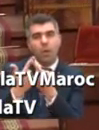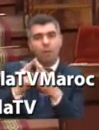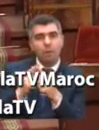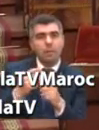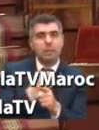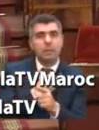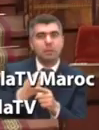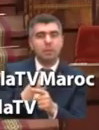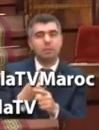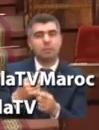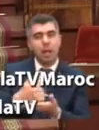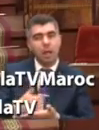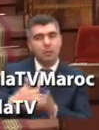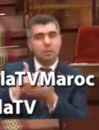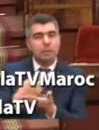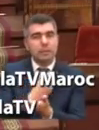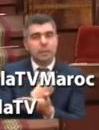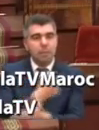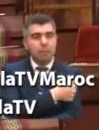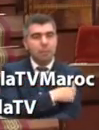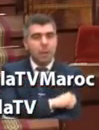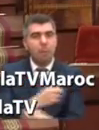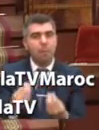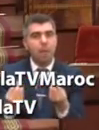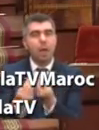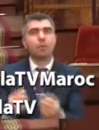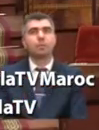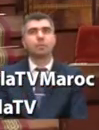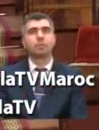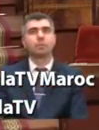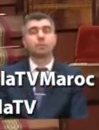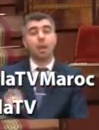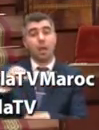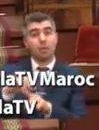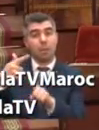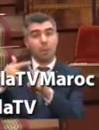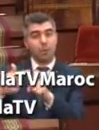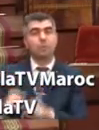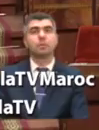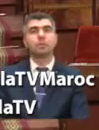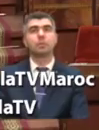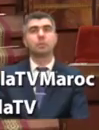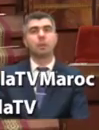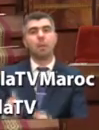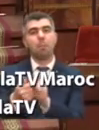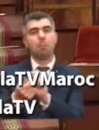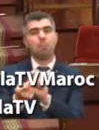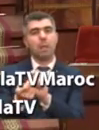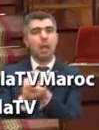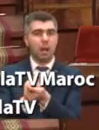بالمستعجلات لفائدة الأطر الطبية والشبه الطبية، وأيضا مراجعة المرسوم